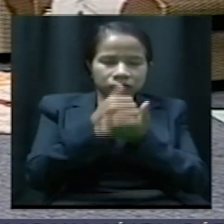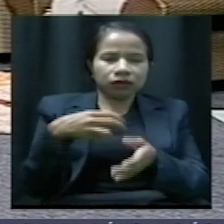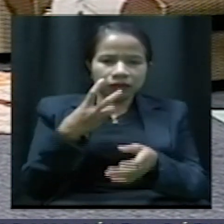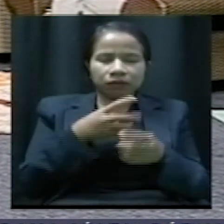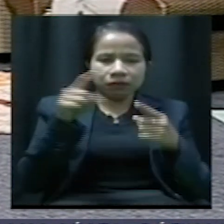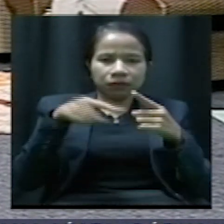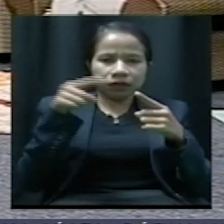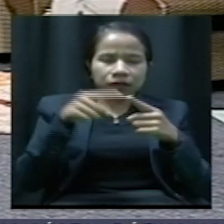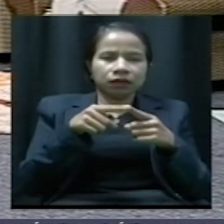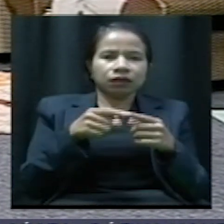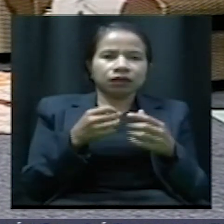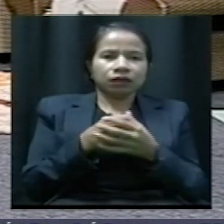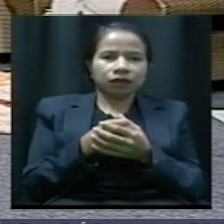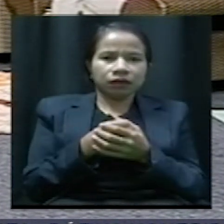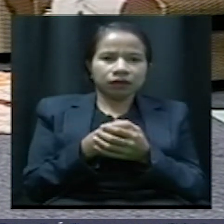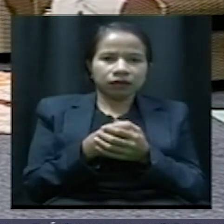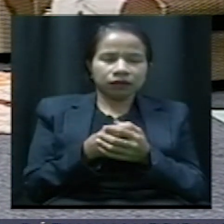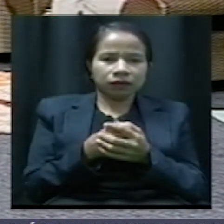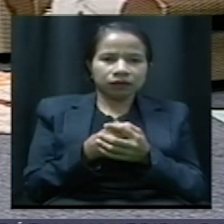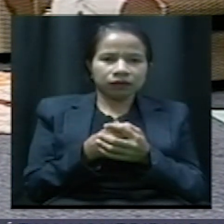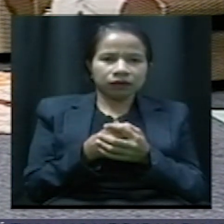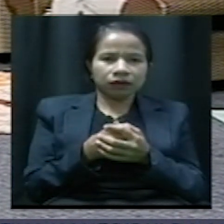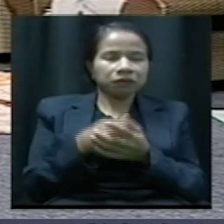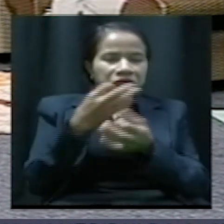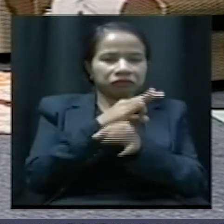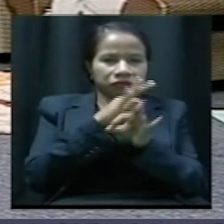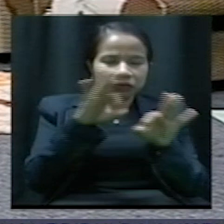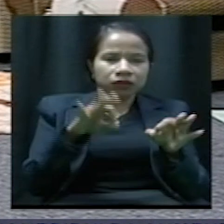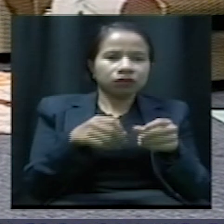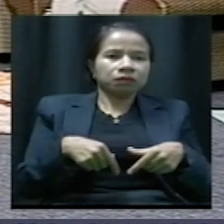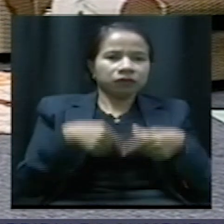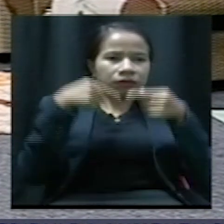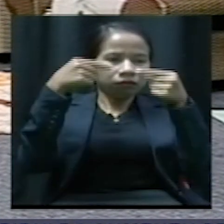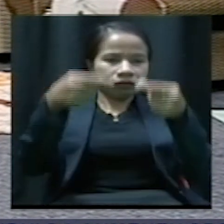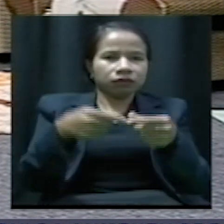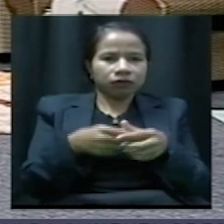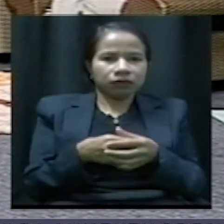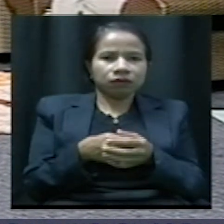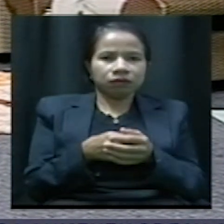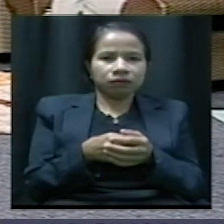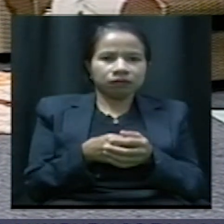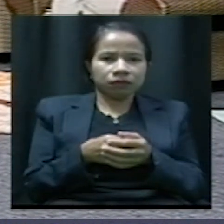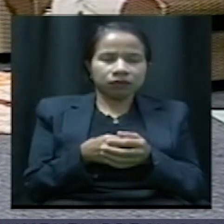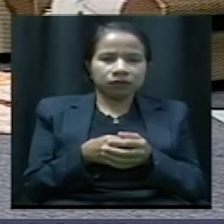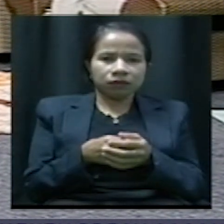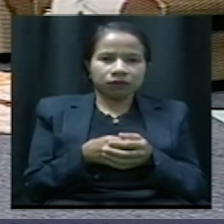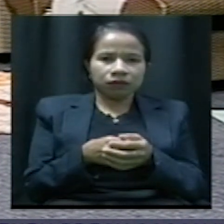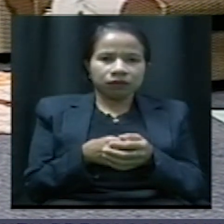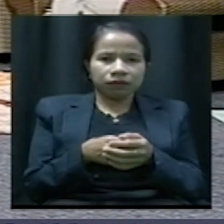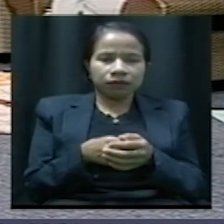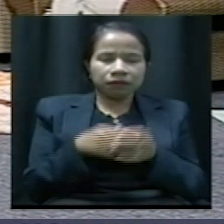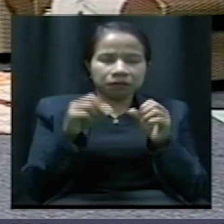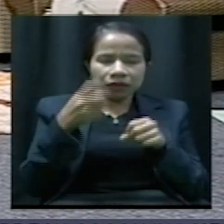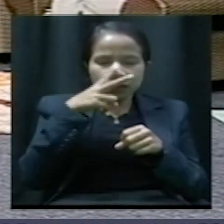kami bahira kon relatoria ne saya final report ona kami beli entrega ba parte kompetensi sira bele